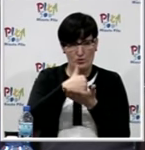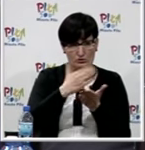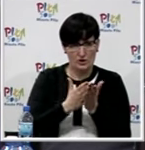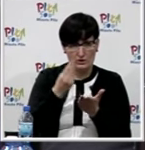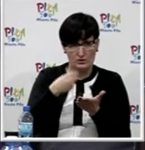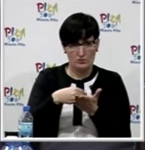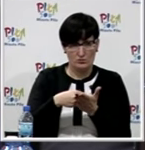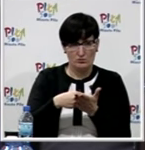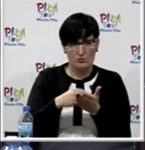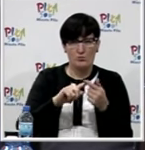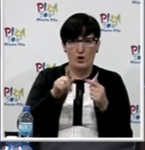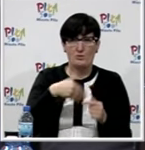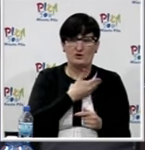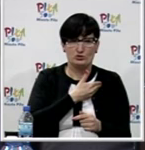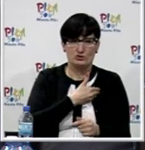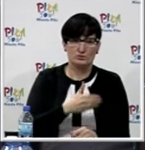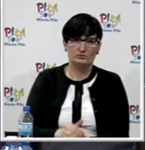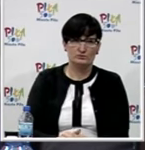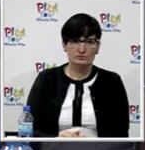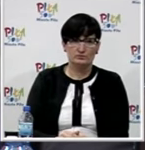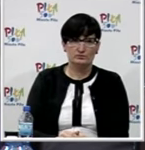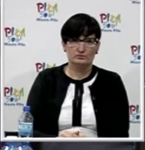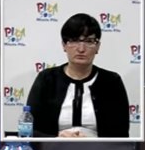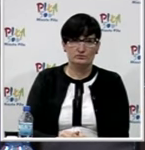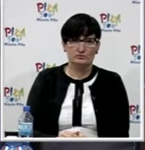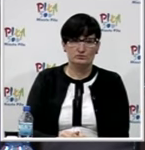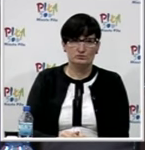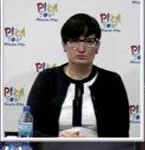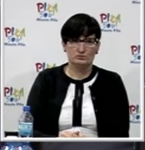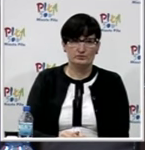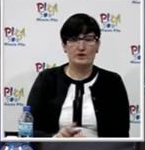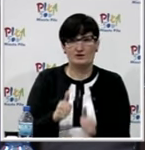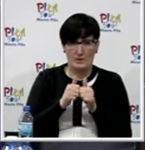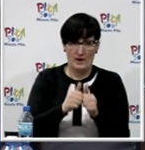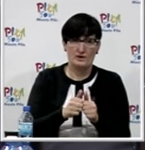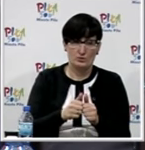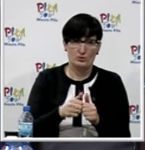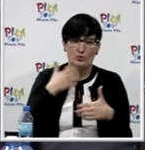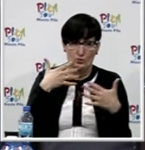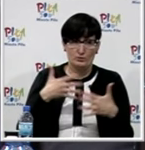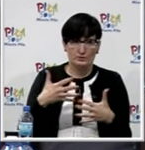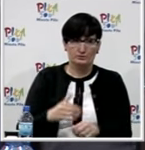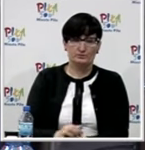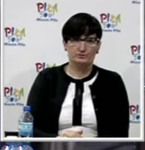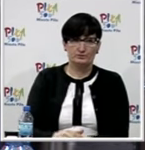po macoszemu, zdaniem klubu. W związku z tym